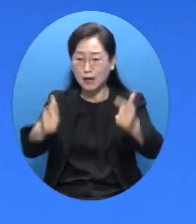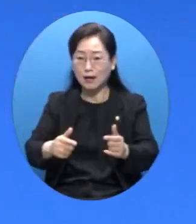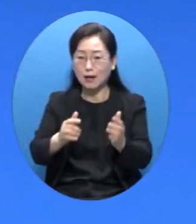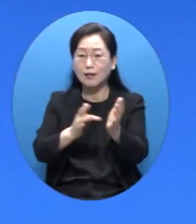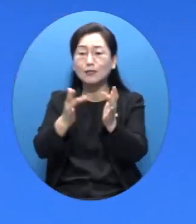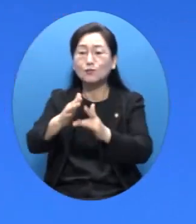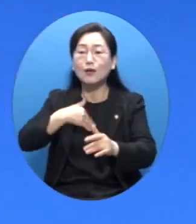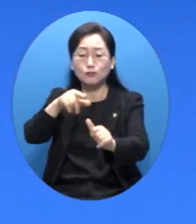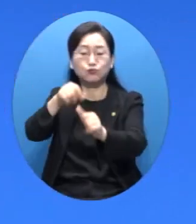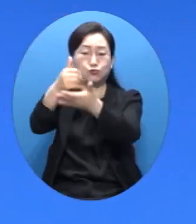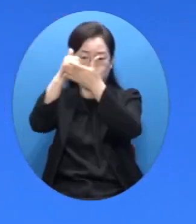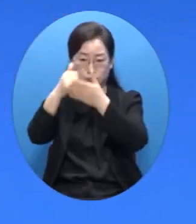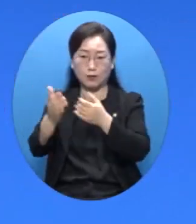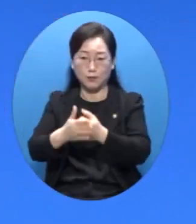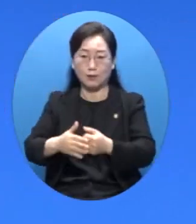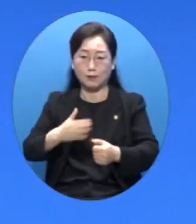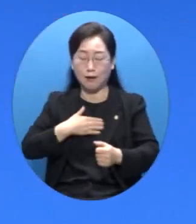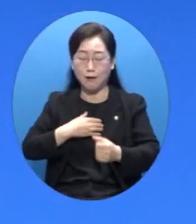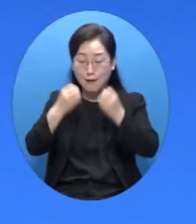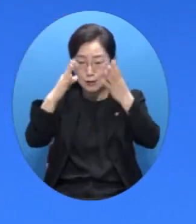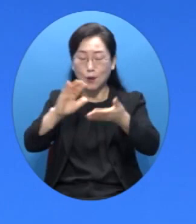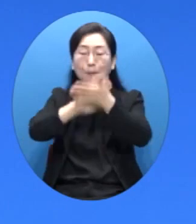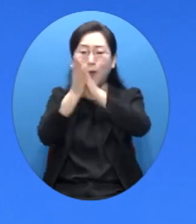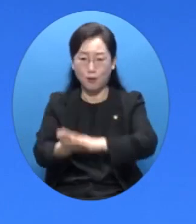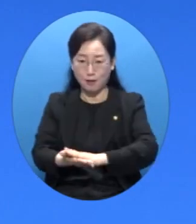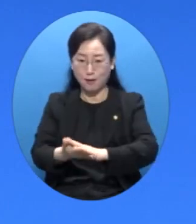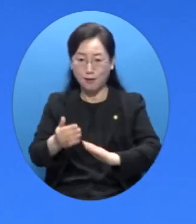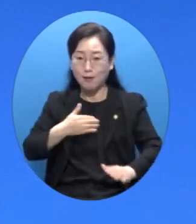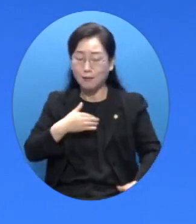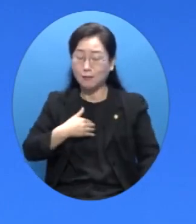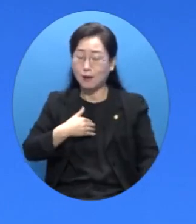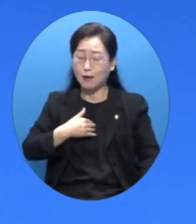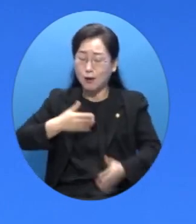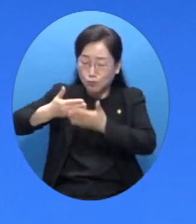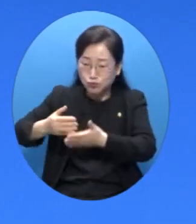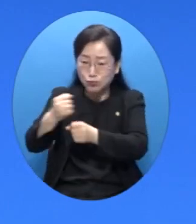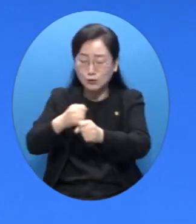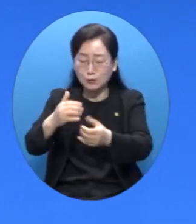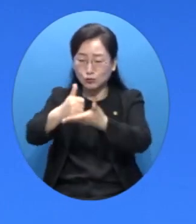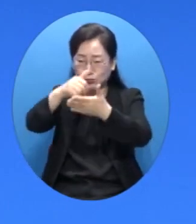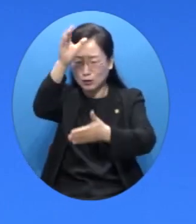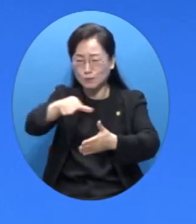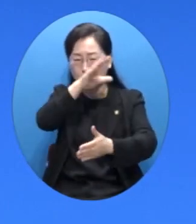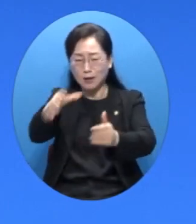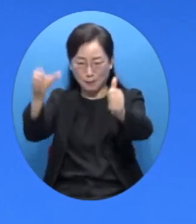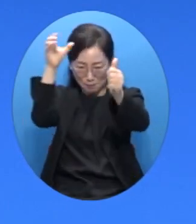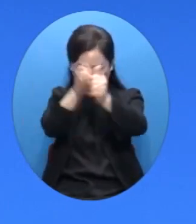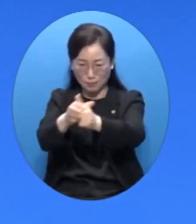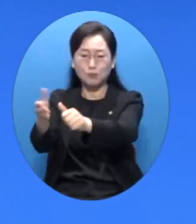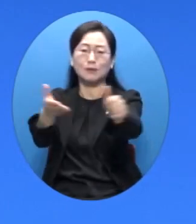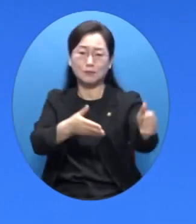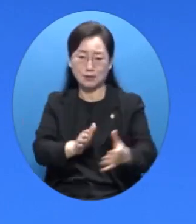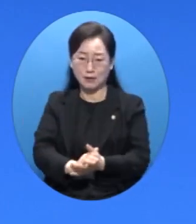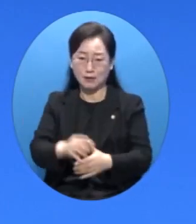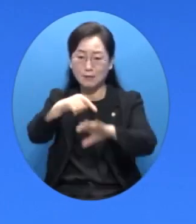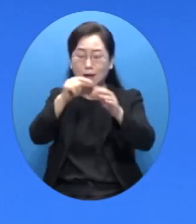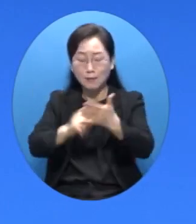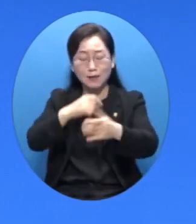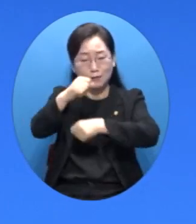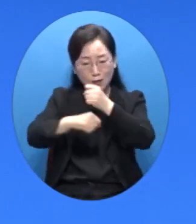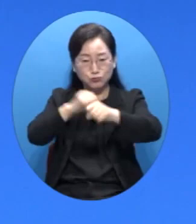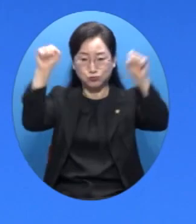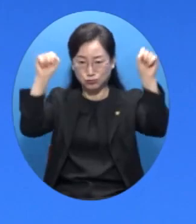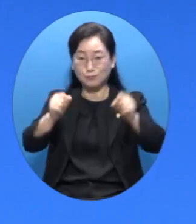나의 구주자가 되시기 때문에 나는 새 사람이 되었습니다. 모든 무거운 짐을 다 주님의 십자가 밑에 내려놓으시기 바랍니다. 마음의 자유를 얻게